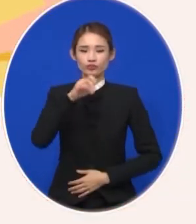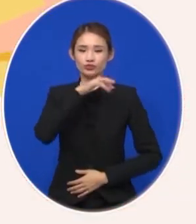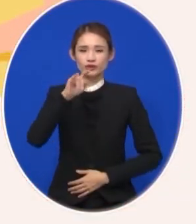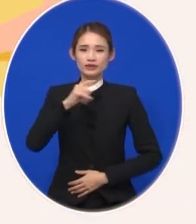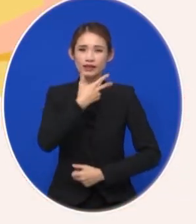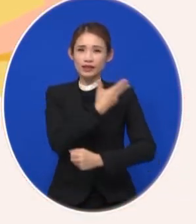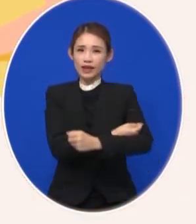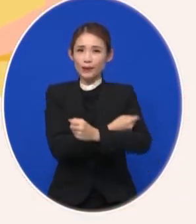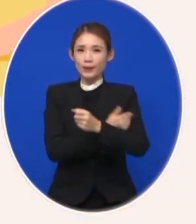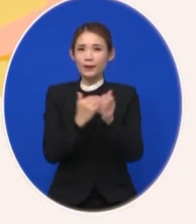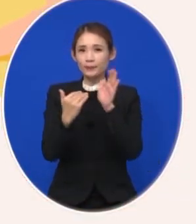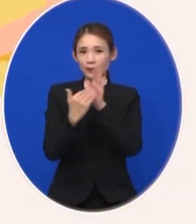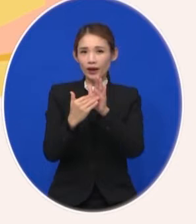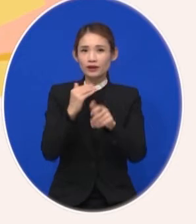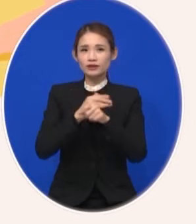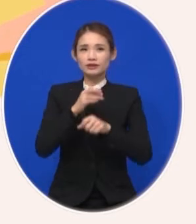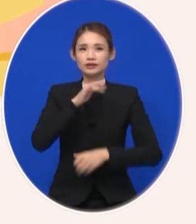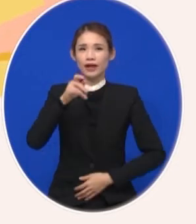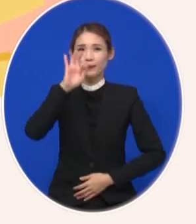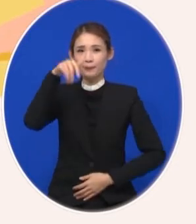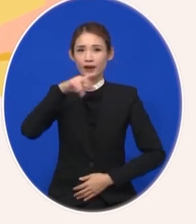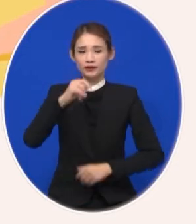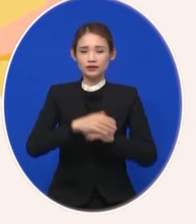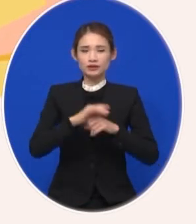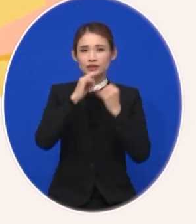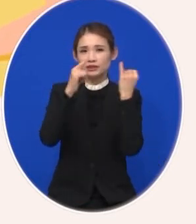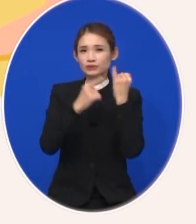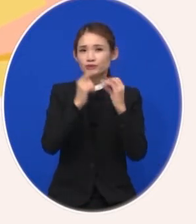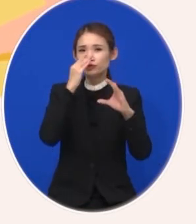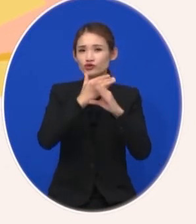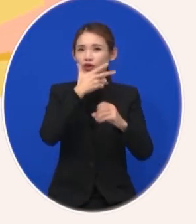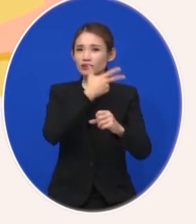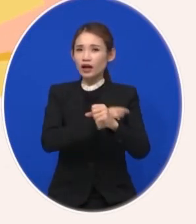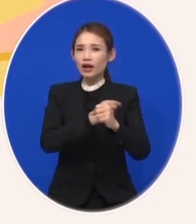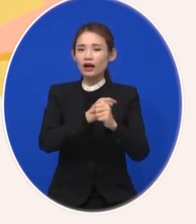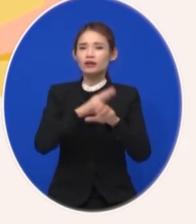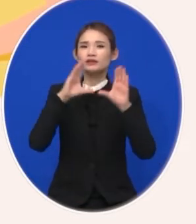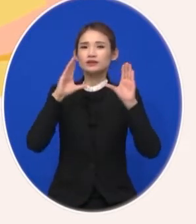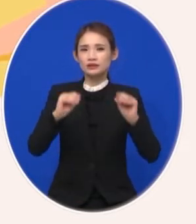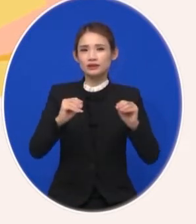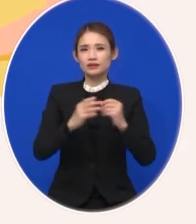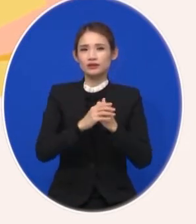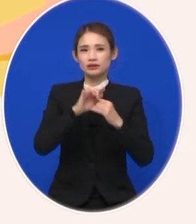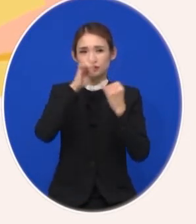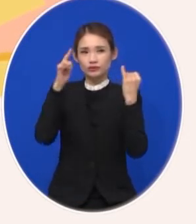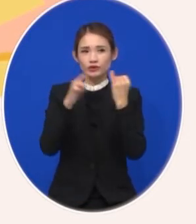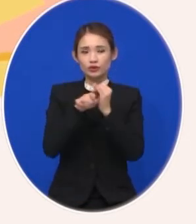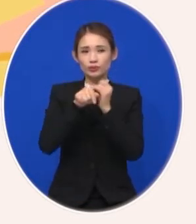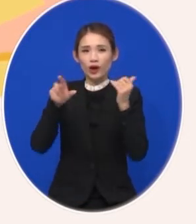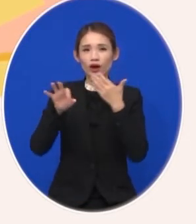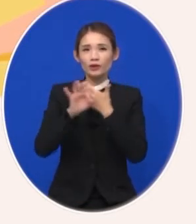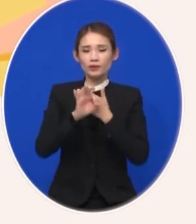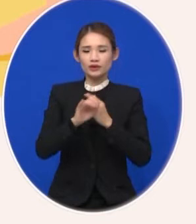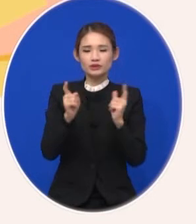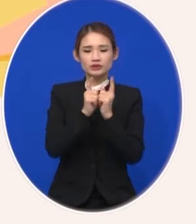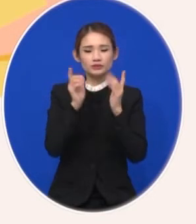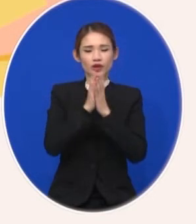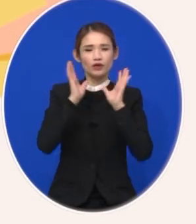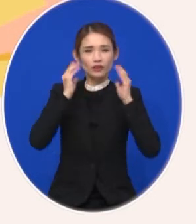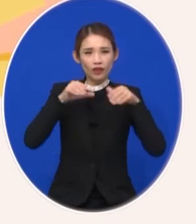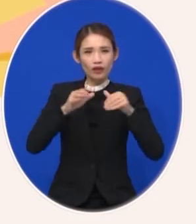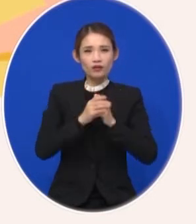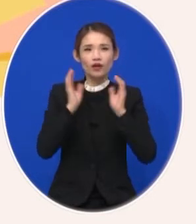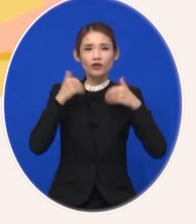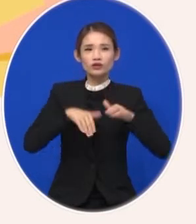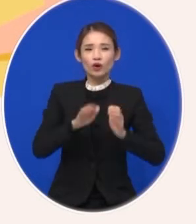풍진 예방 백신은 생백신이어서 임신 중 사용을 금하고 있지만 임신 중에 노출된 경우라도 실제로